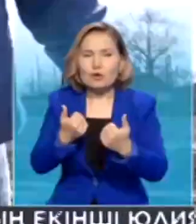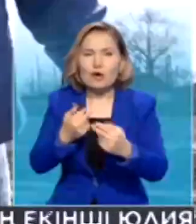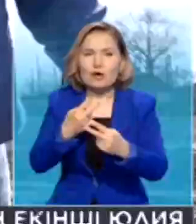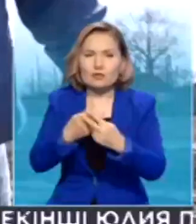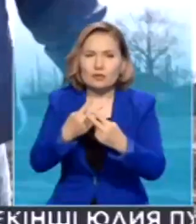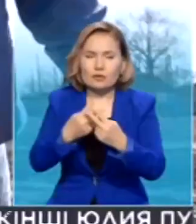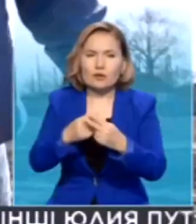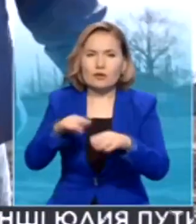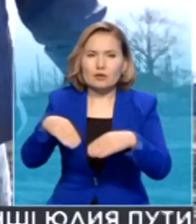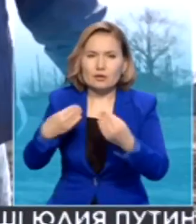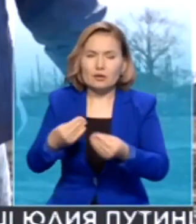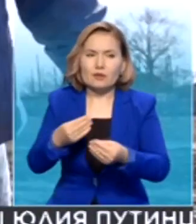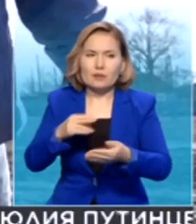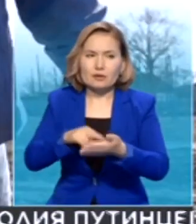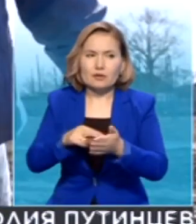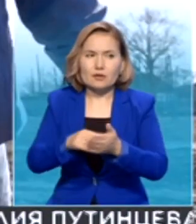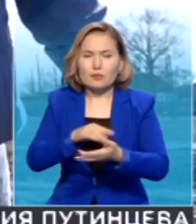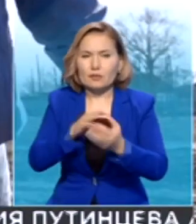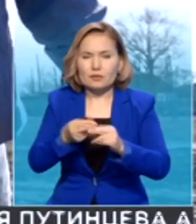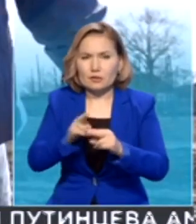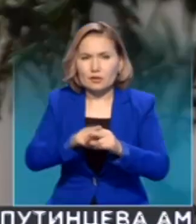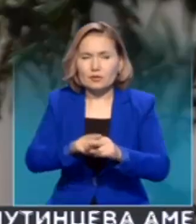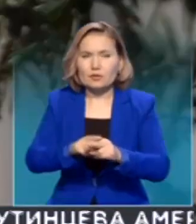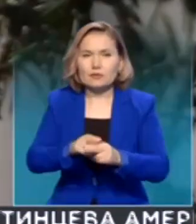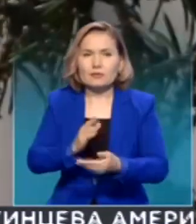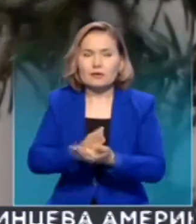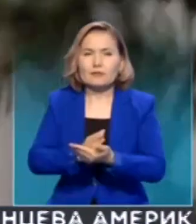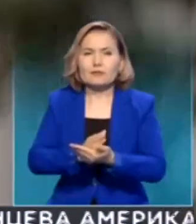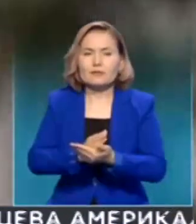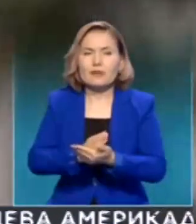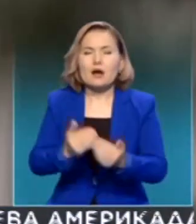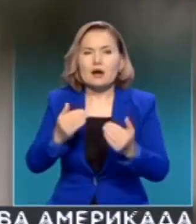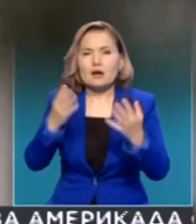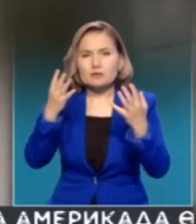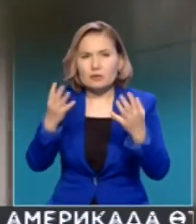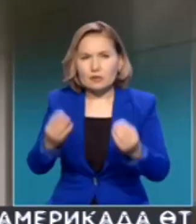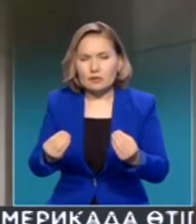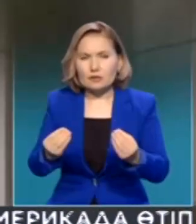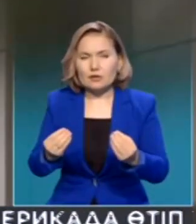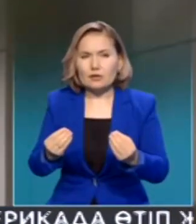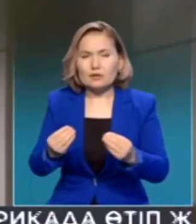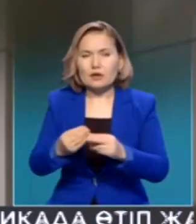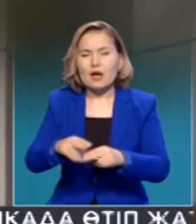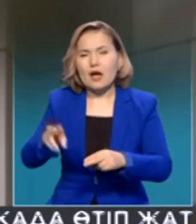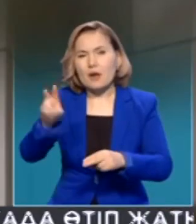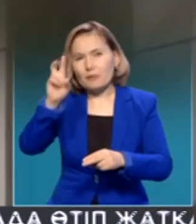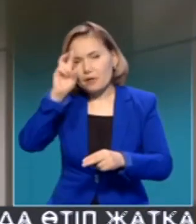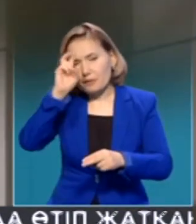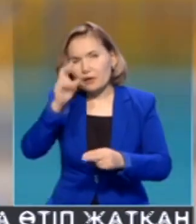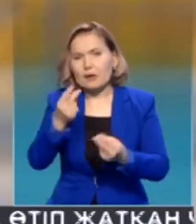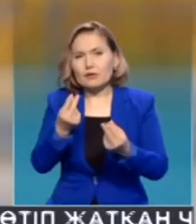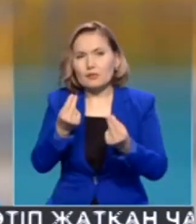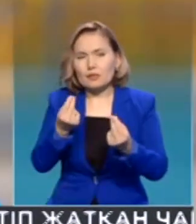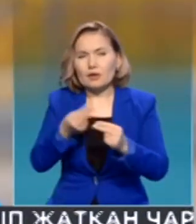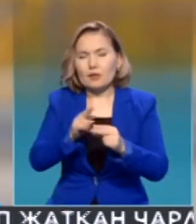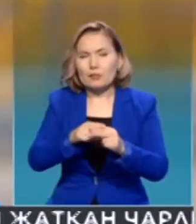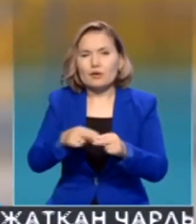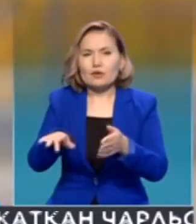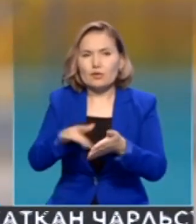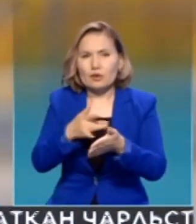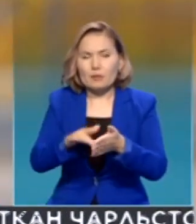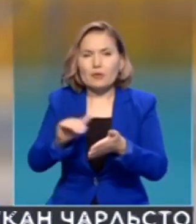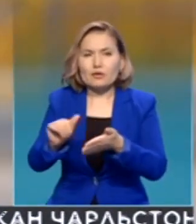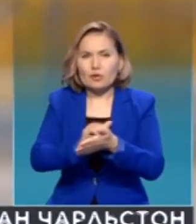Қазақстан облысының полиция департаментінің бөлімшесіне беру жоспарлануда. Қазіргі таңда мемлекеттік бюджеттен жобалық